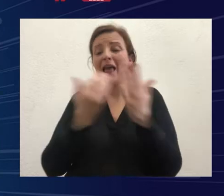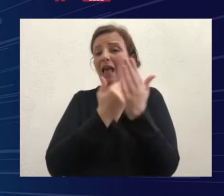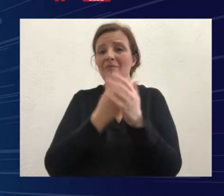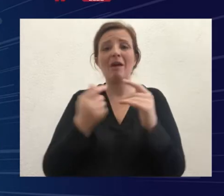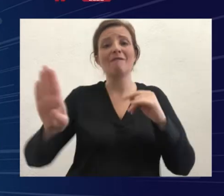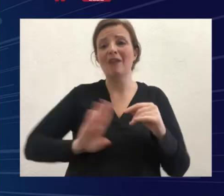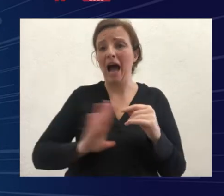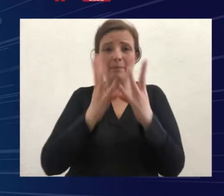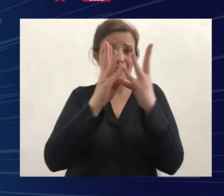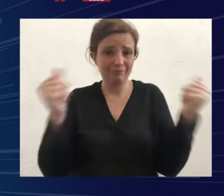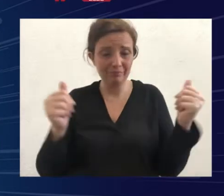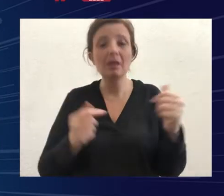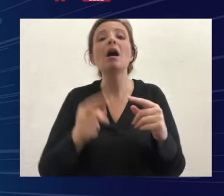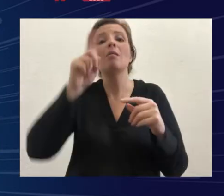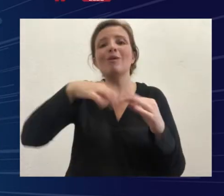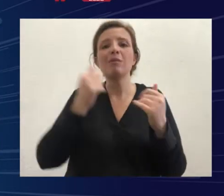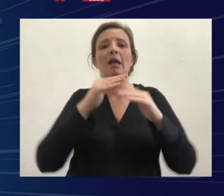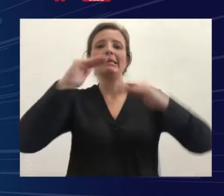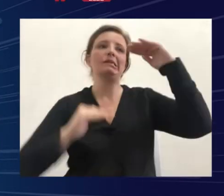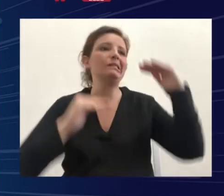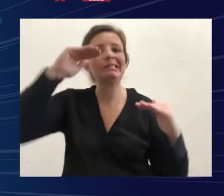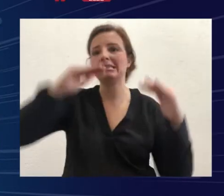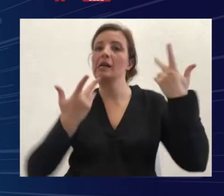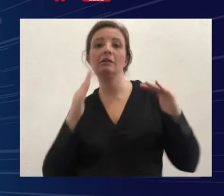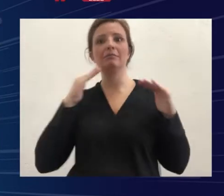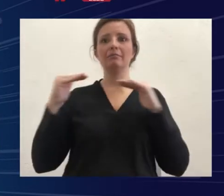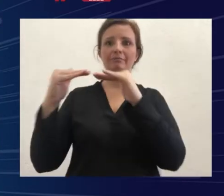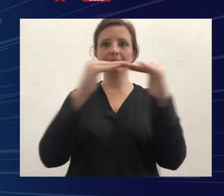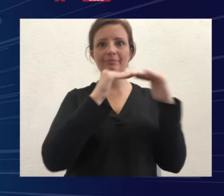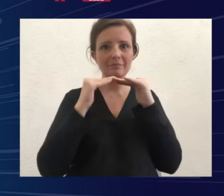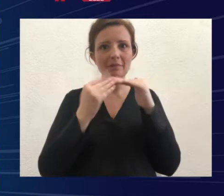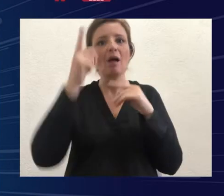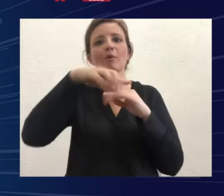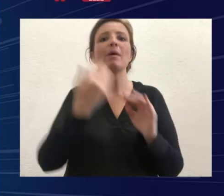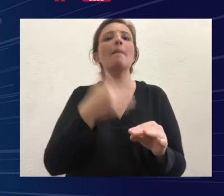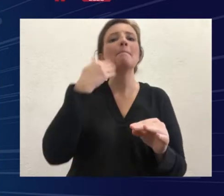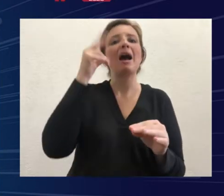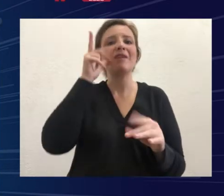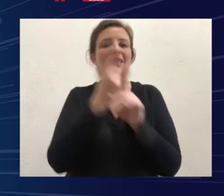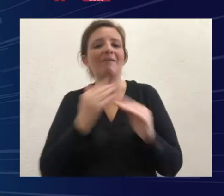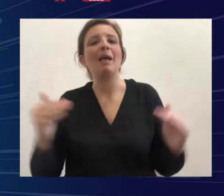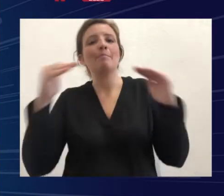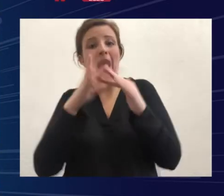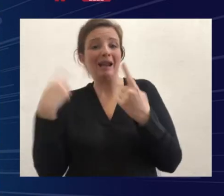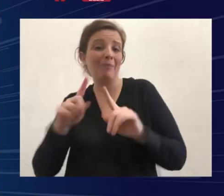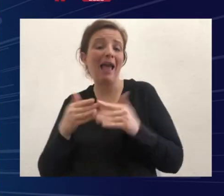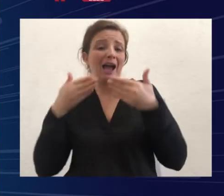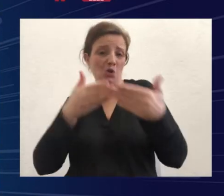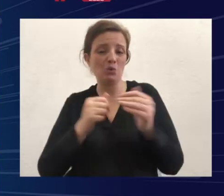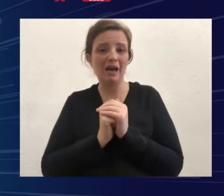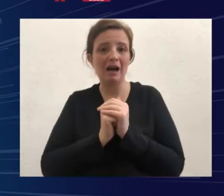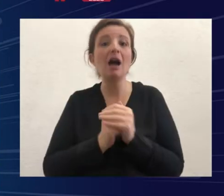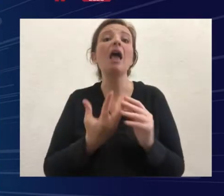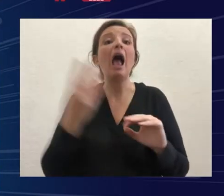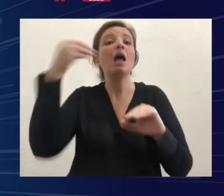nel combattere la fame, nel ridurre le disuguaglianze, nel favorire la parità di genere, ma in